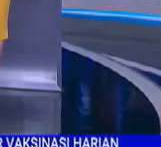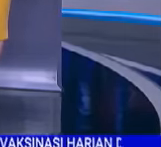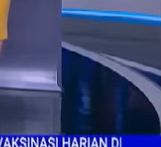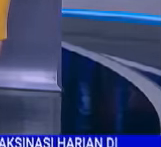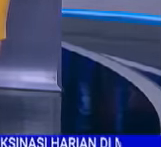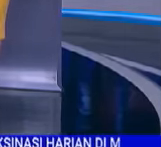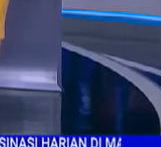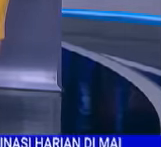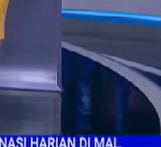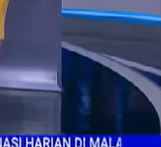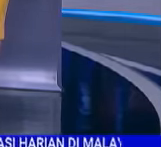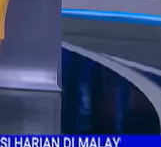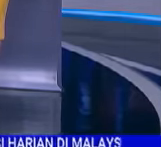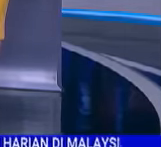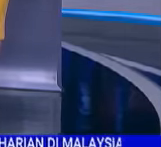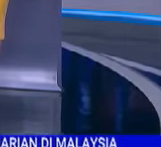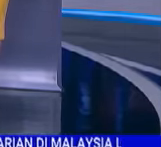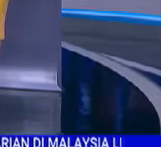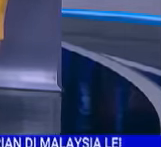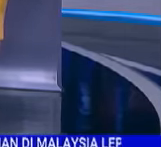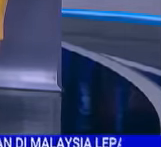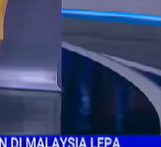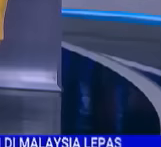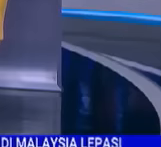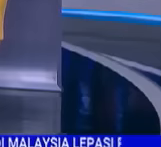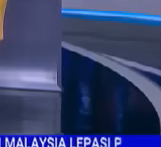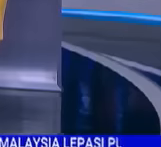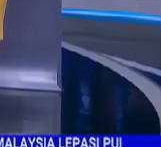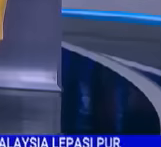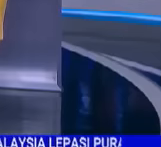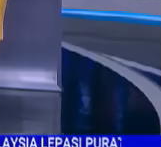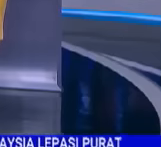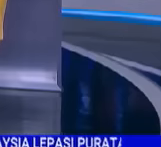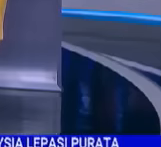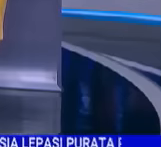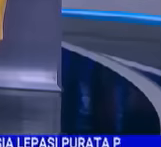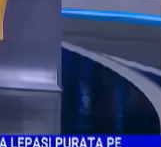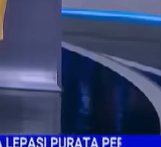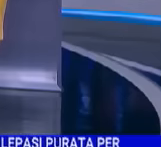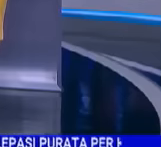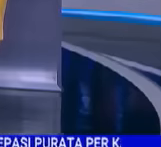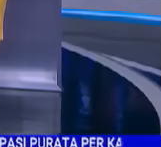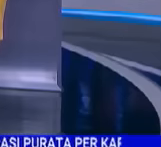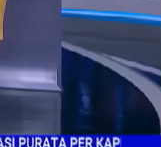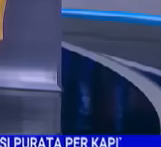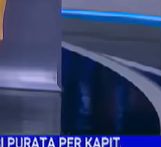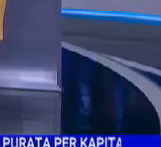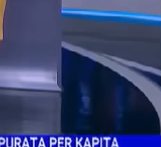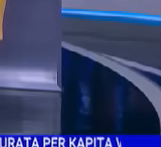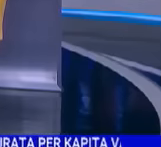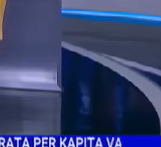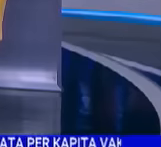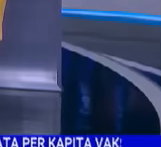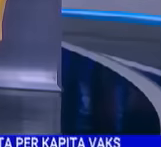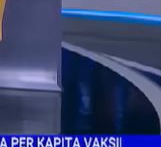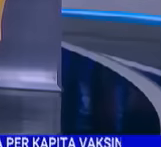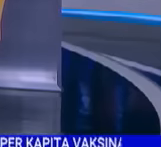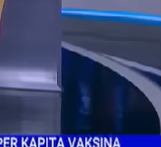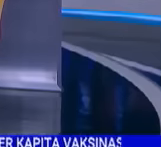Saudara, berita perdana edisi Ahad 11 Julai berakhir di sini. Terus patuh SOP untuk putuskan rantaian